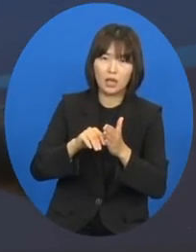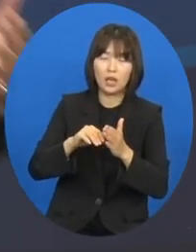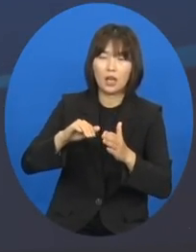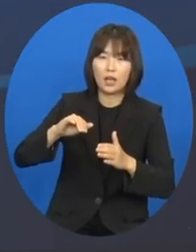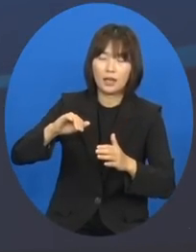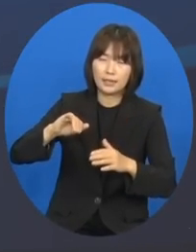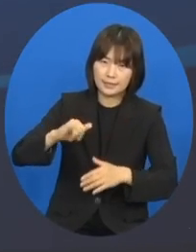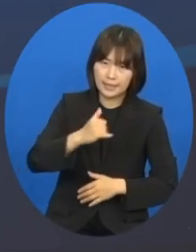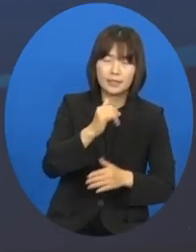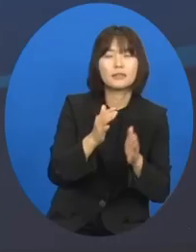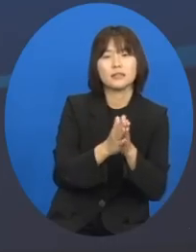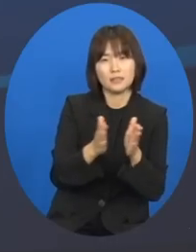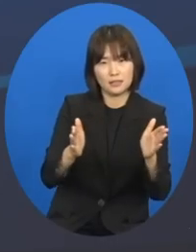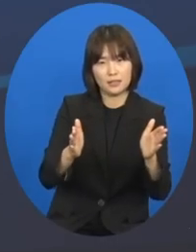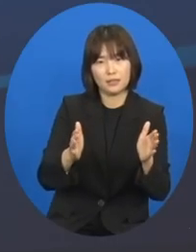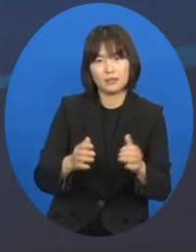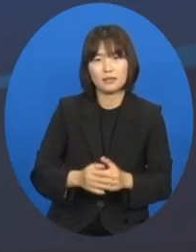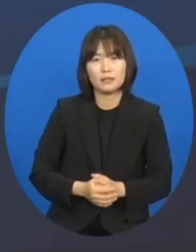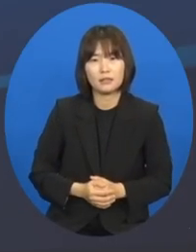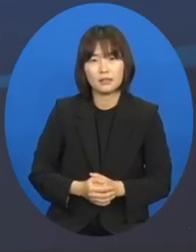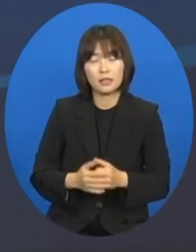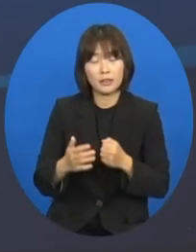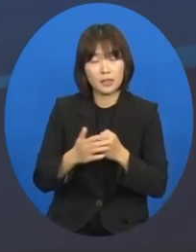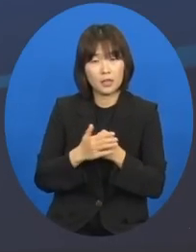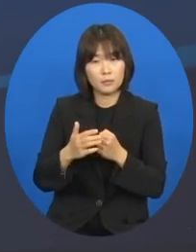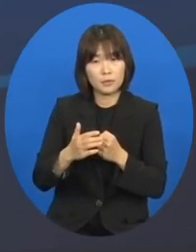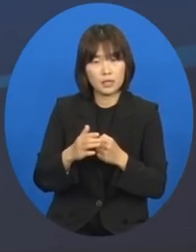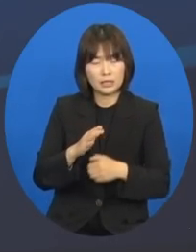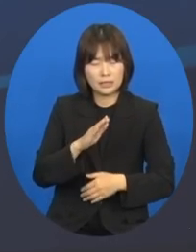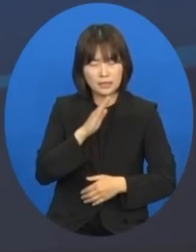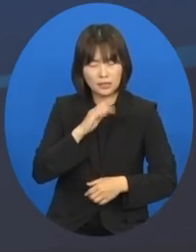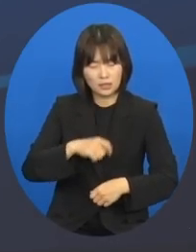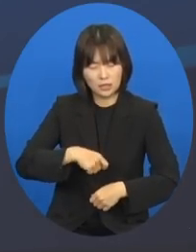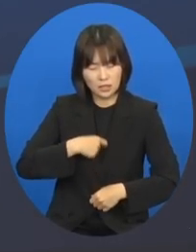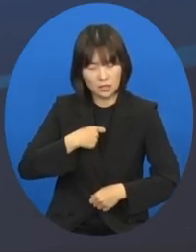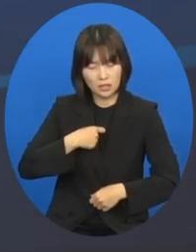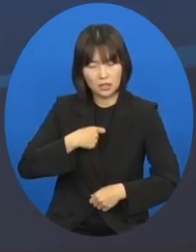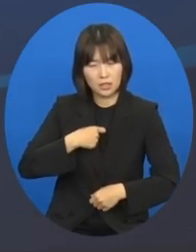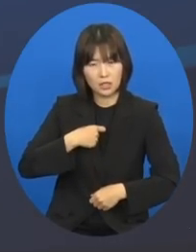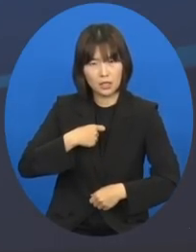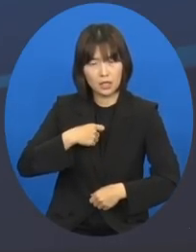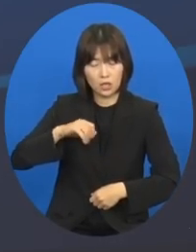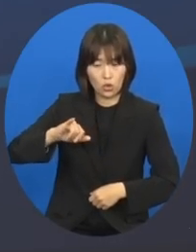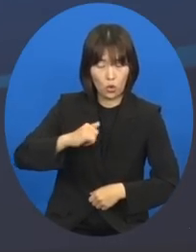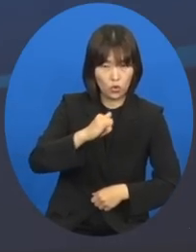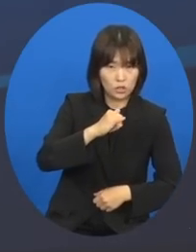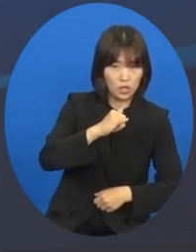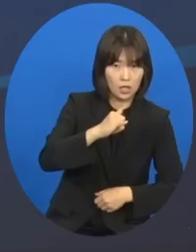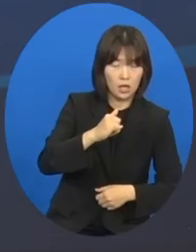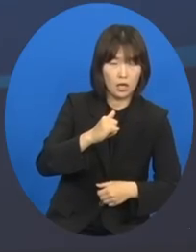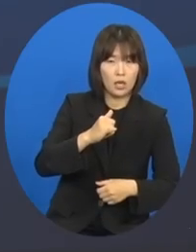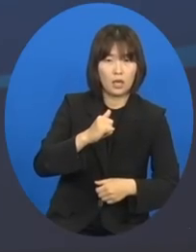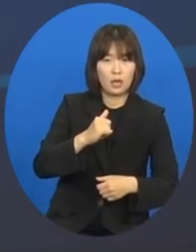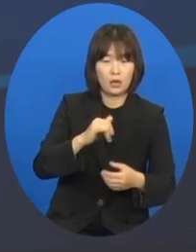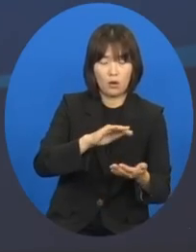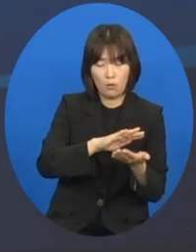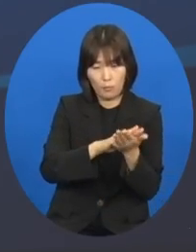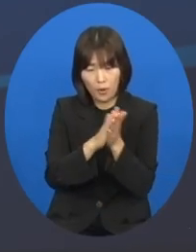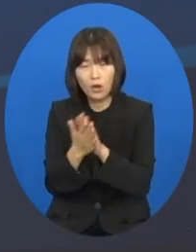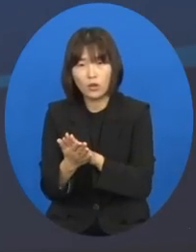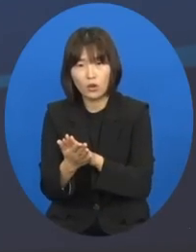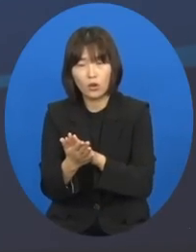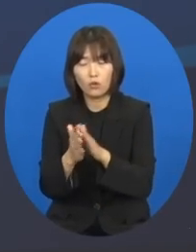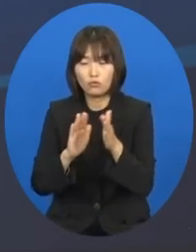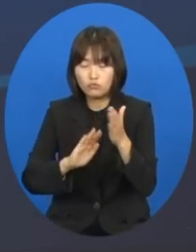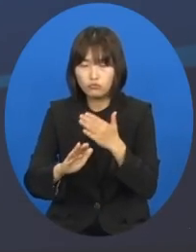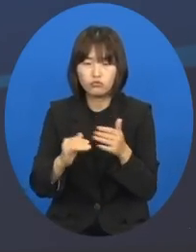줄어들고 진지하게 진실하게 교제하는 숫자가 늘어나면서 결혼을 굉장히 많이 하게 됐어요 그래서 제가 부산